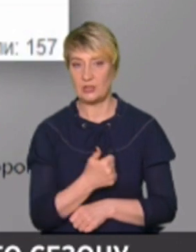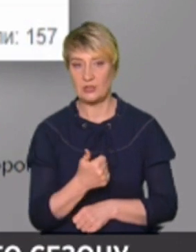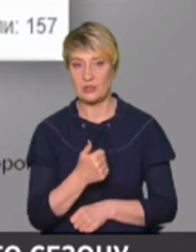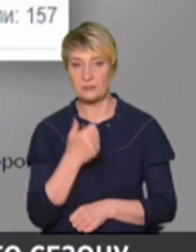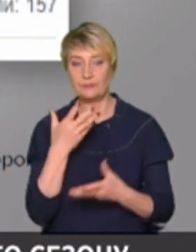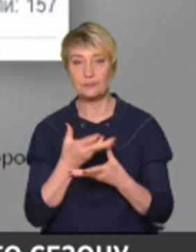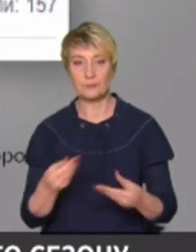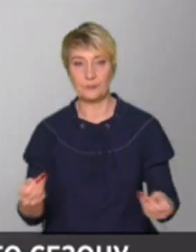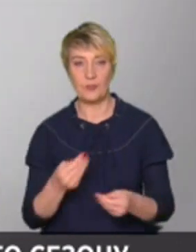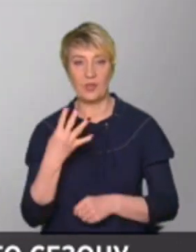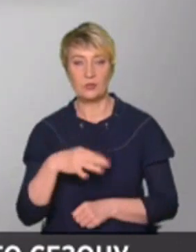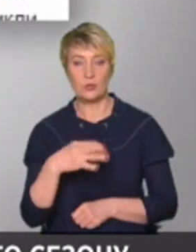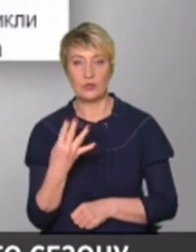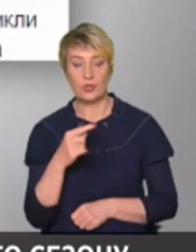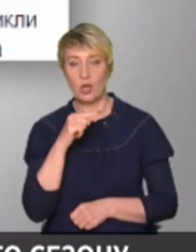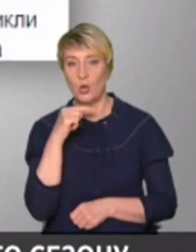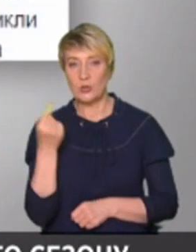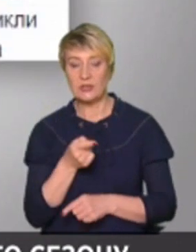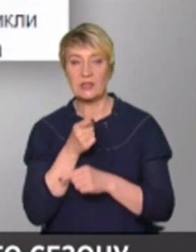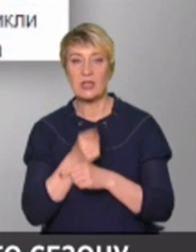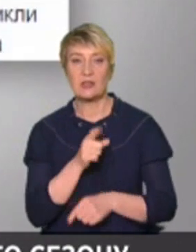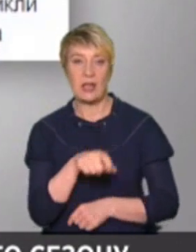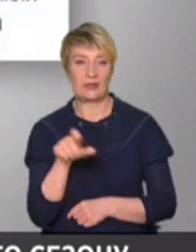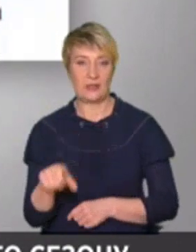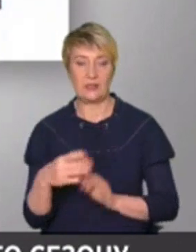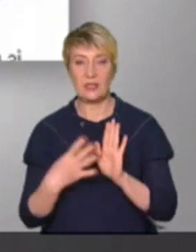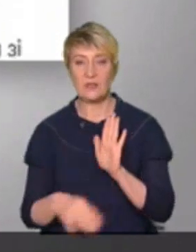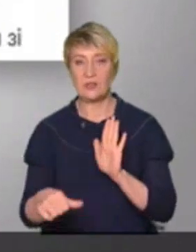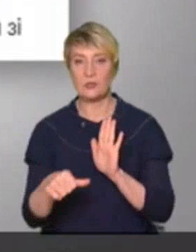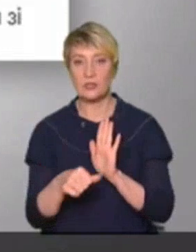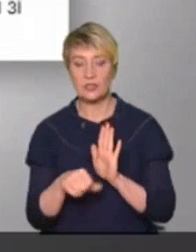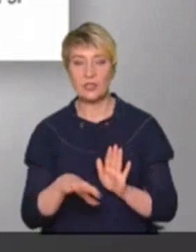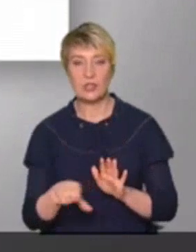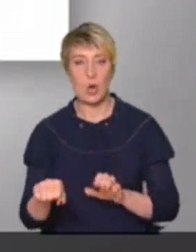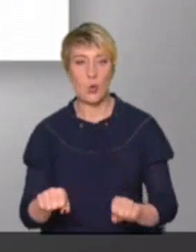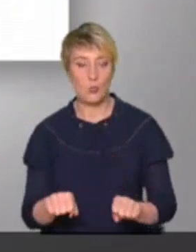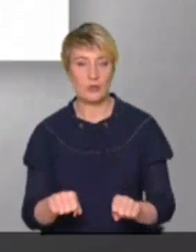безвісти 44 російські танкісти. Тож 96 окупантів зі